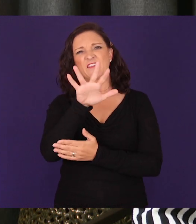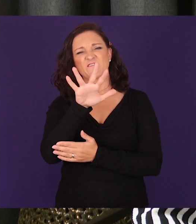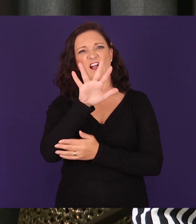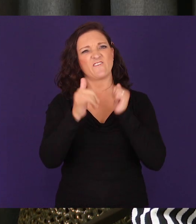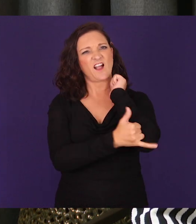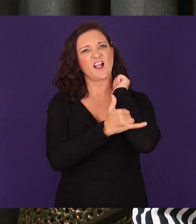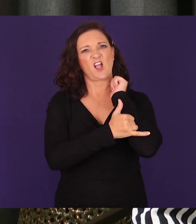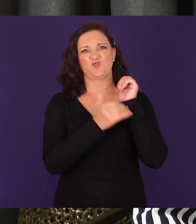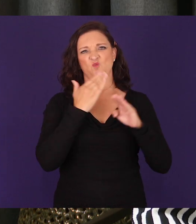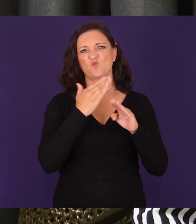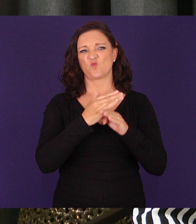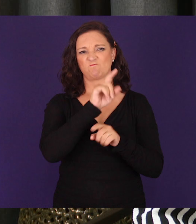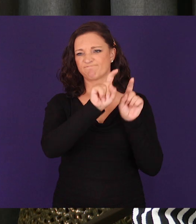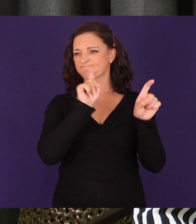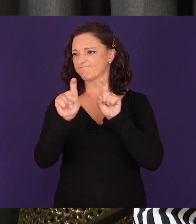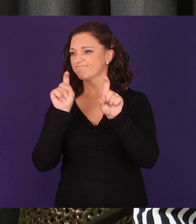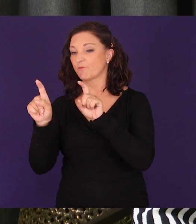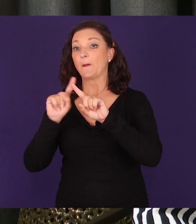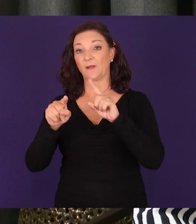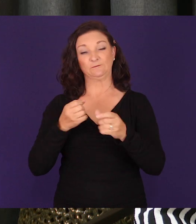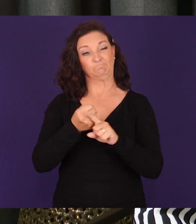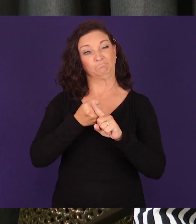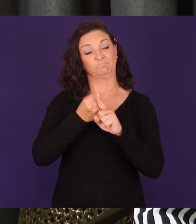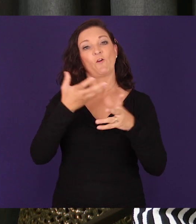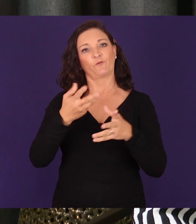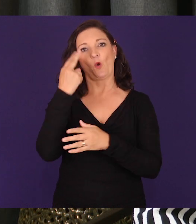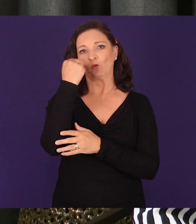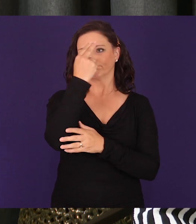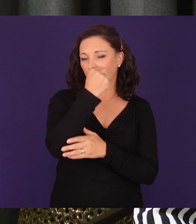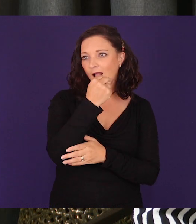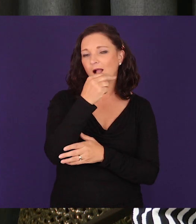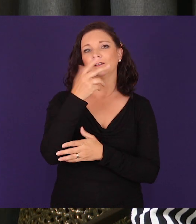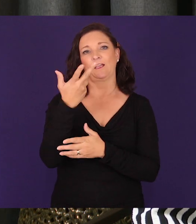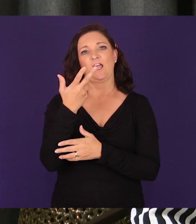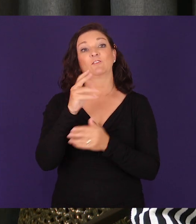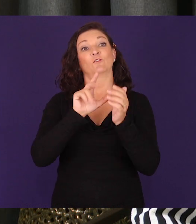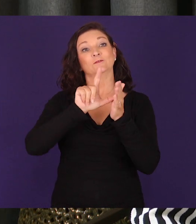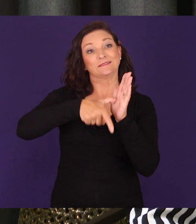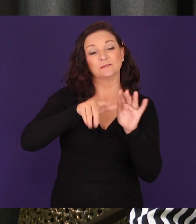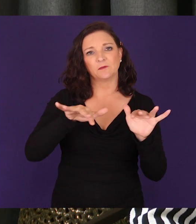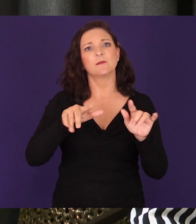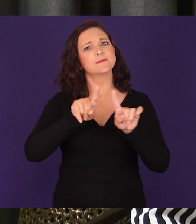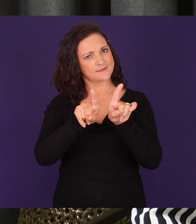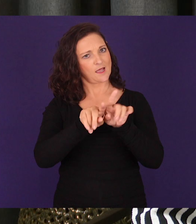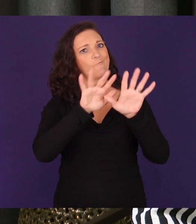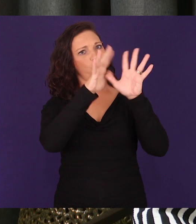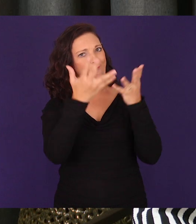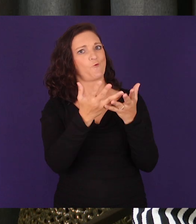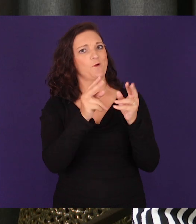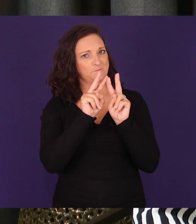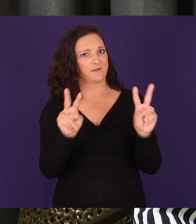sy het geveg vir die regte vir blindes en ook vir gestremdes, maar ook vir wêreldvrede.